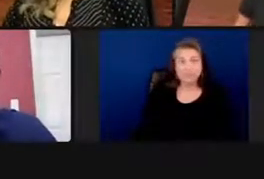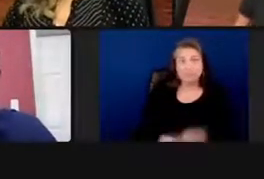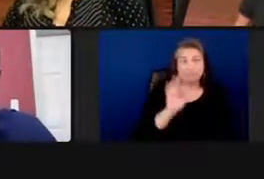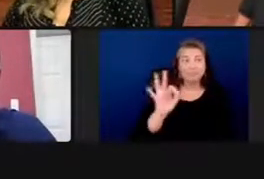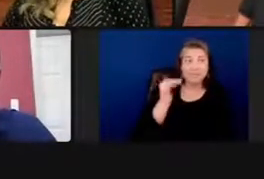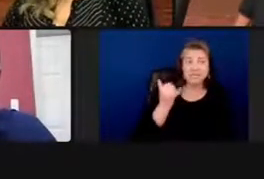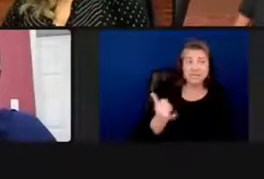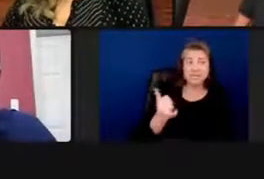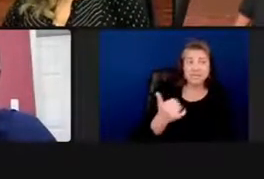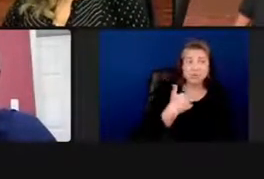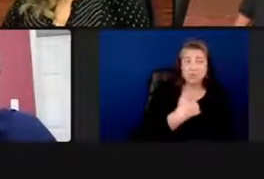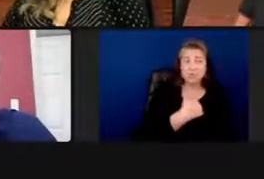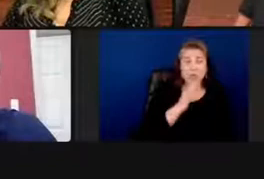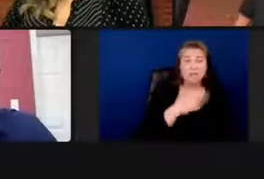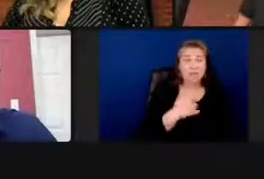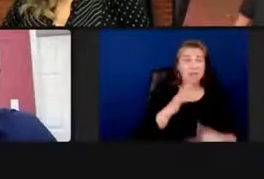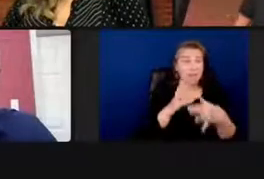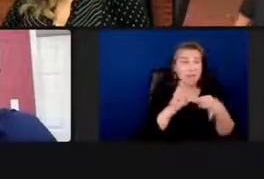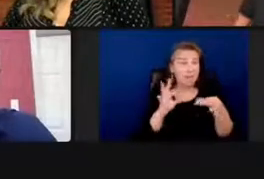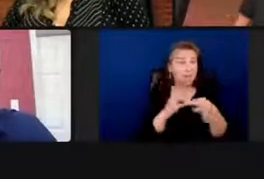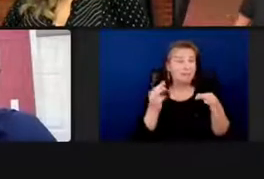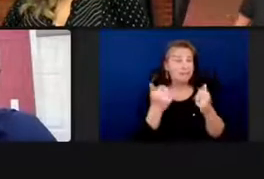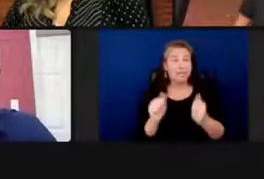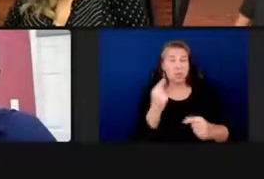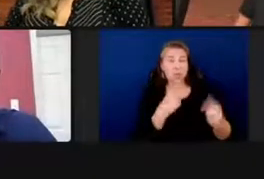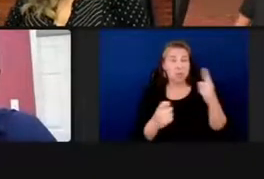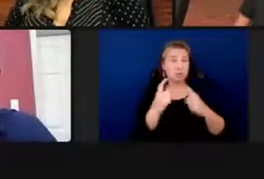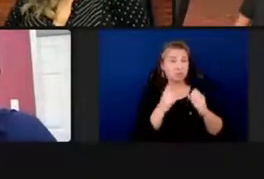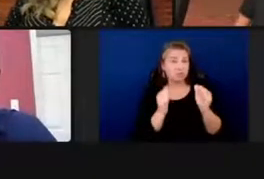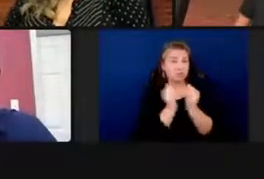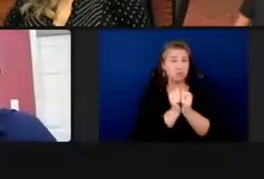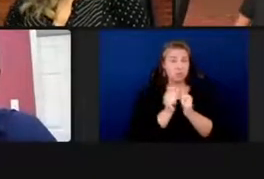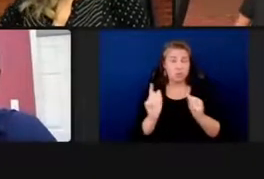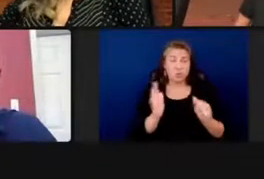Naam, wakati huu sasa tutakuwa na maoni na